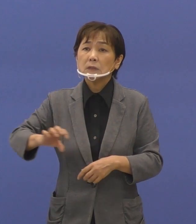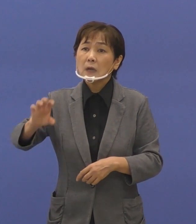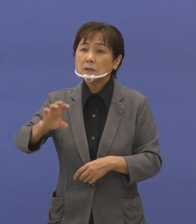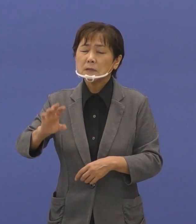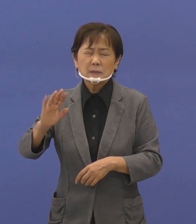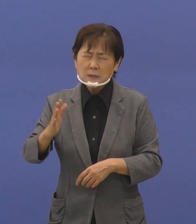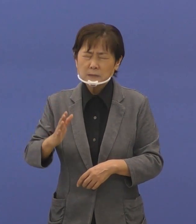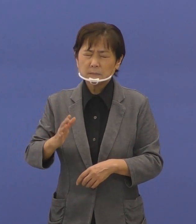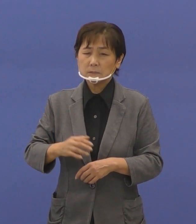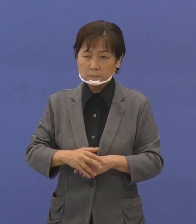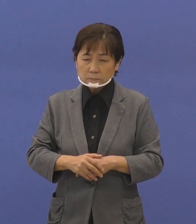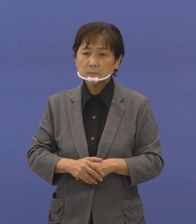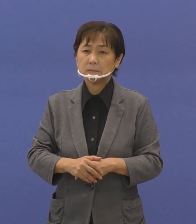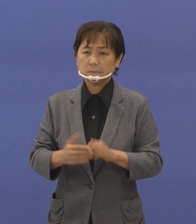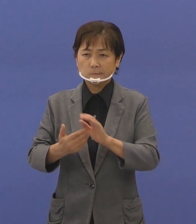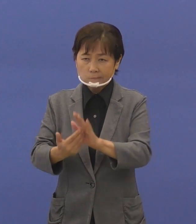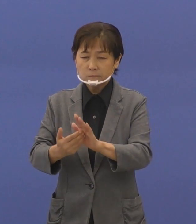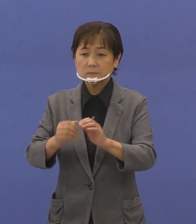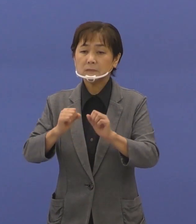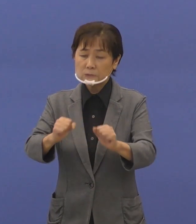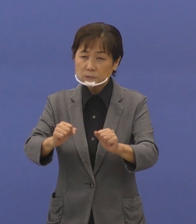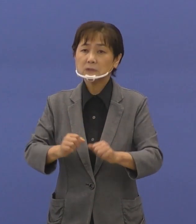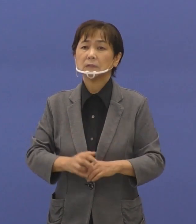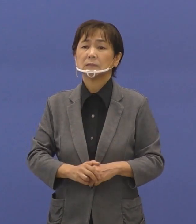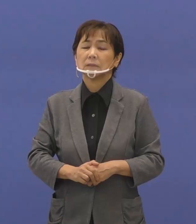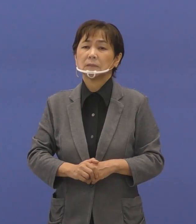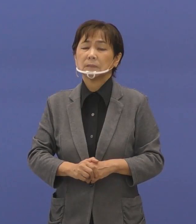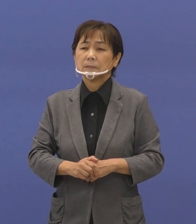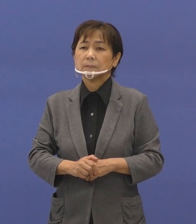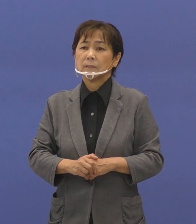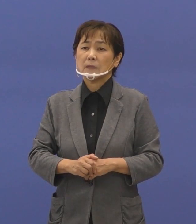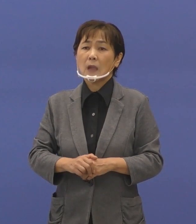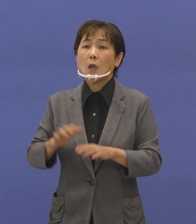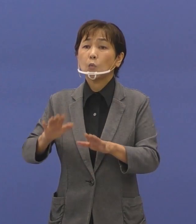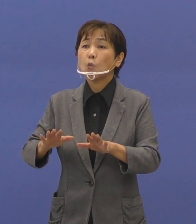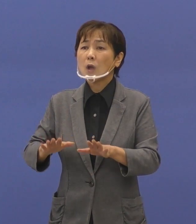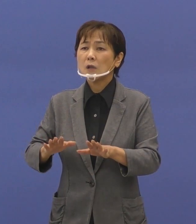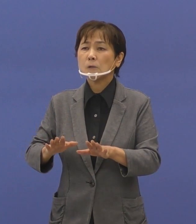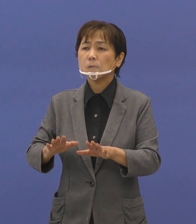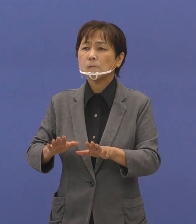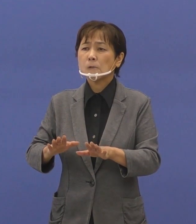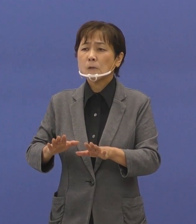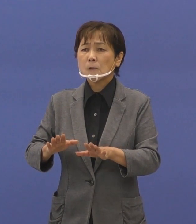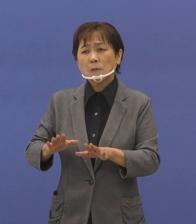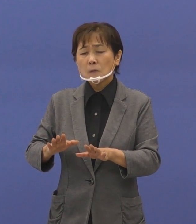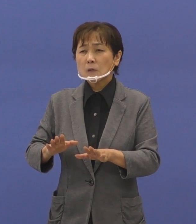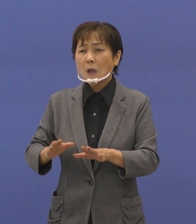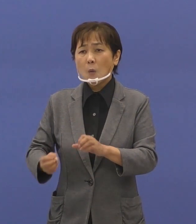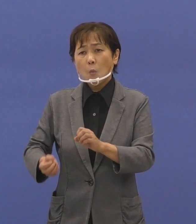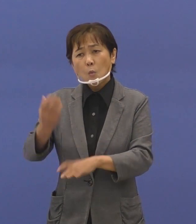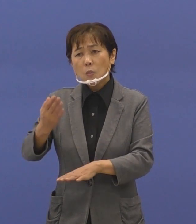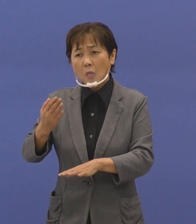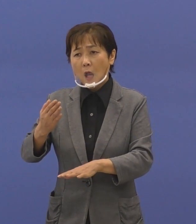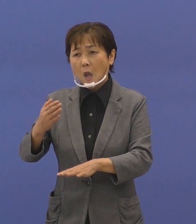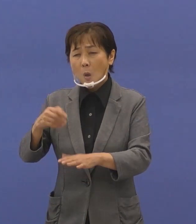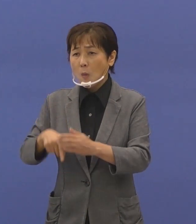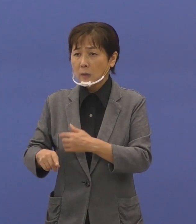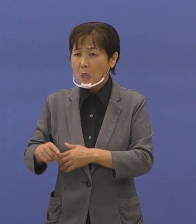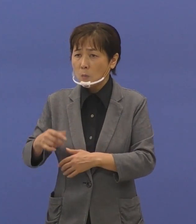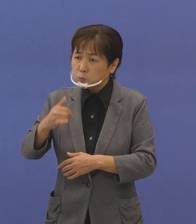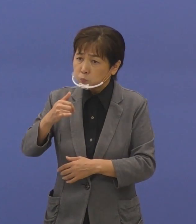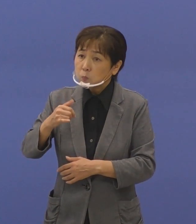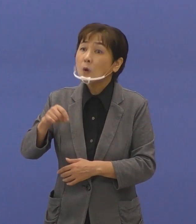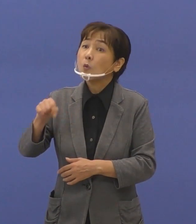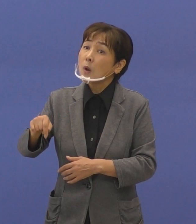の事案の要因をしっかり検証し、そして再